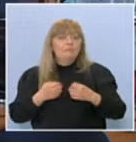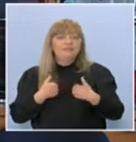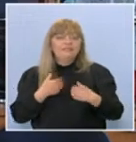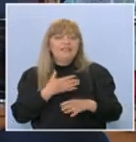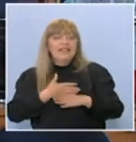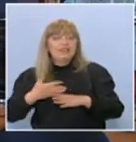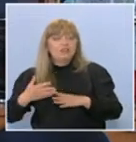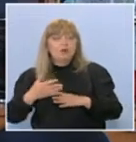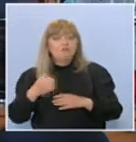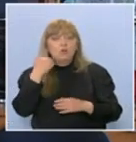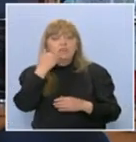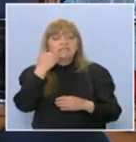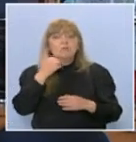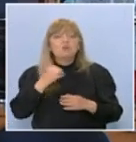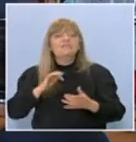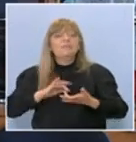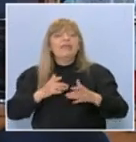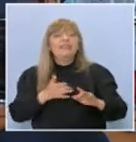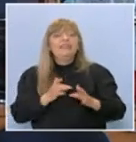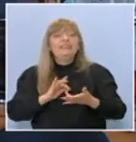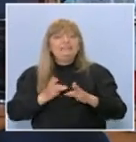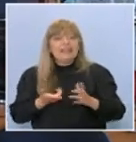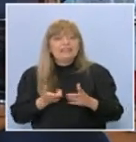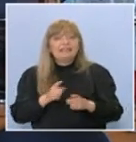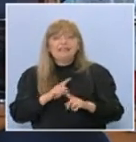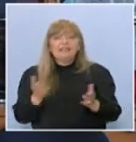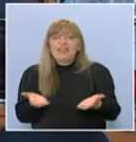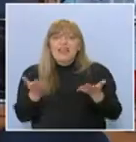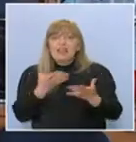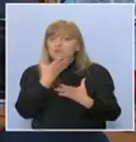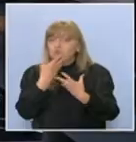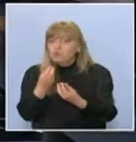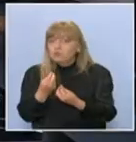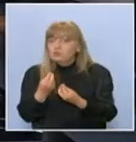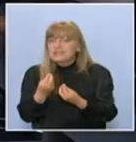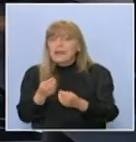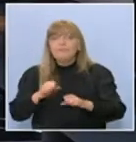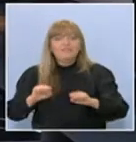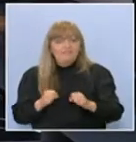се сблъскваме с фалшиви новини и не е лесно да ги разпознаем веднага.